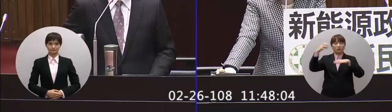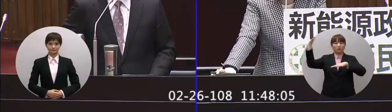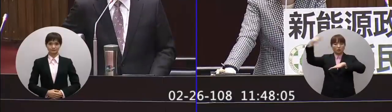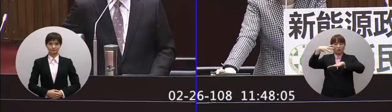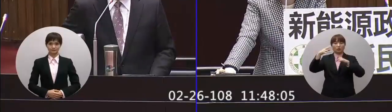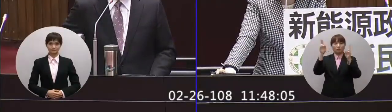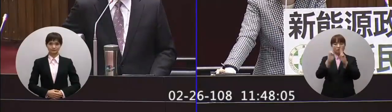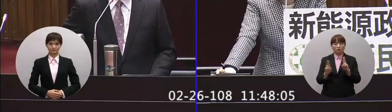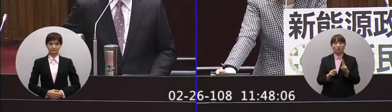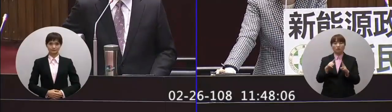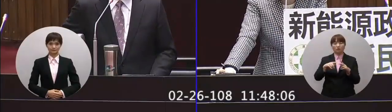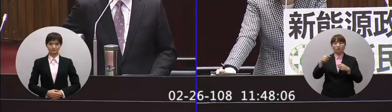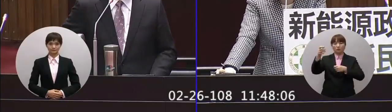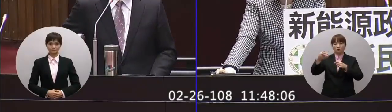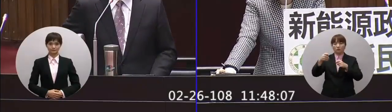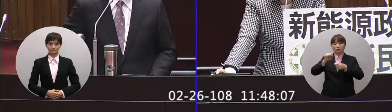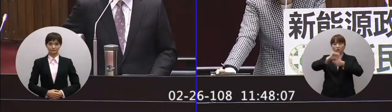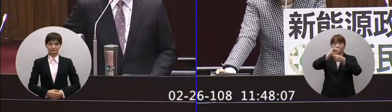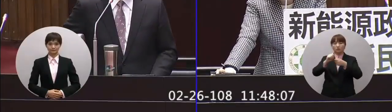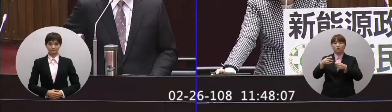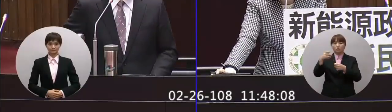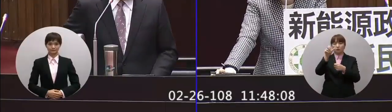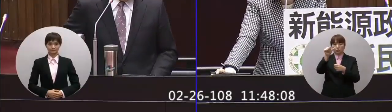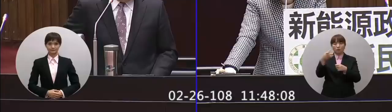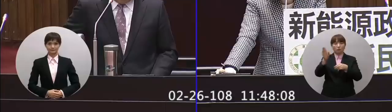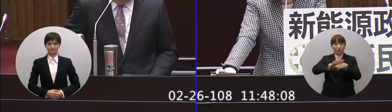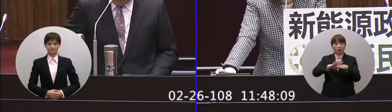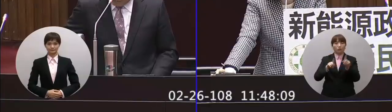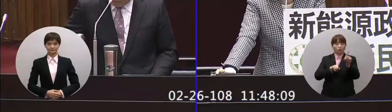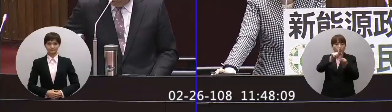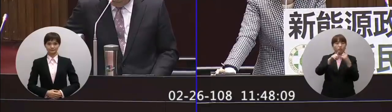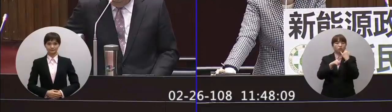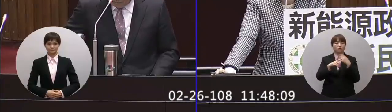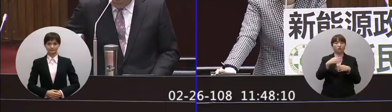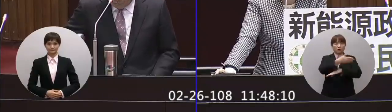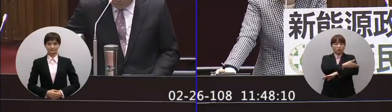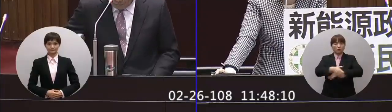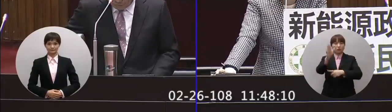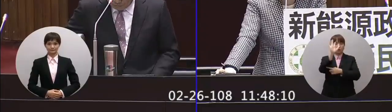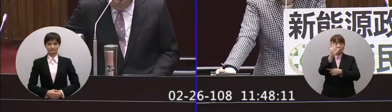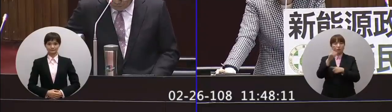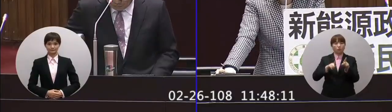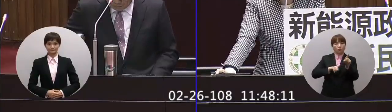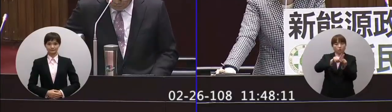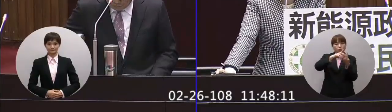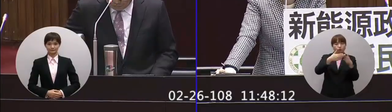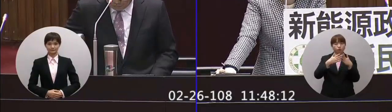今年要追加5倍的速度才可以达到。离岸风电你要追加的速度